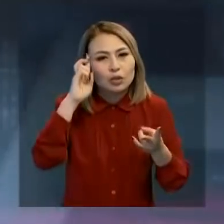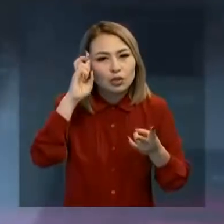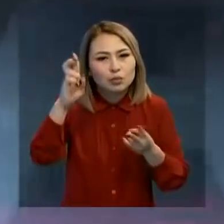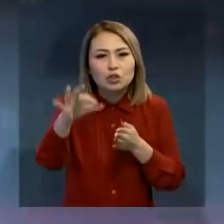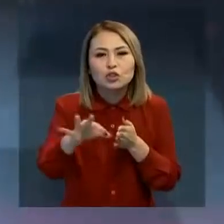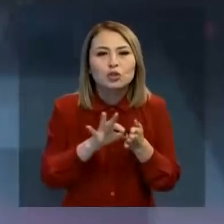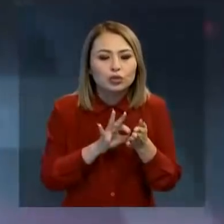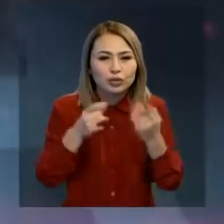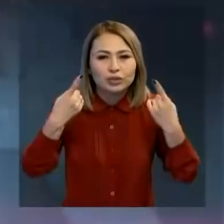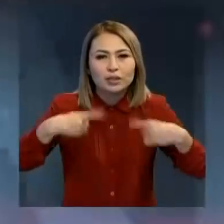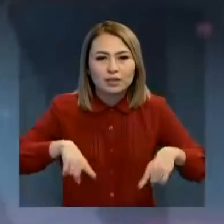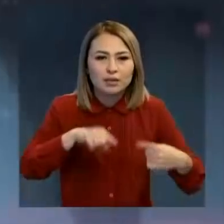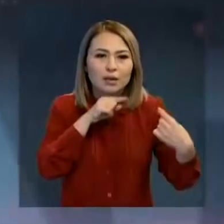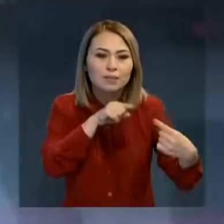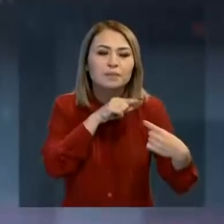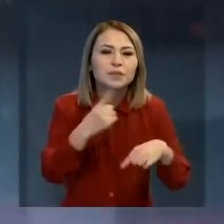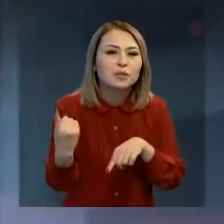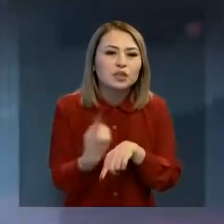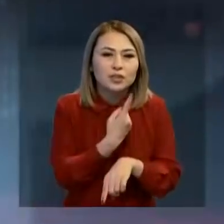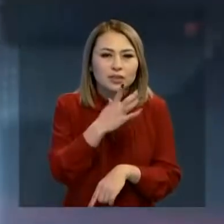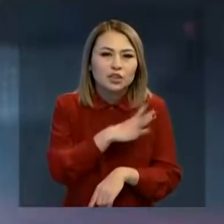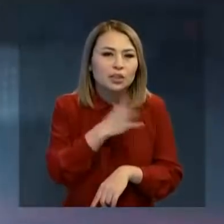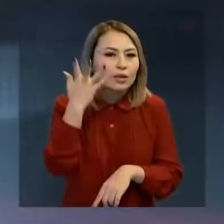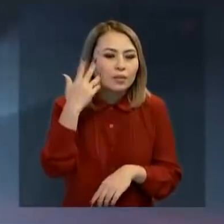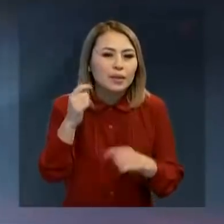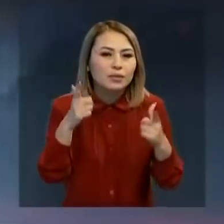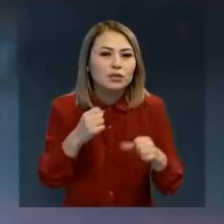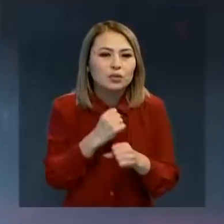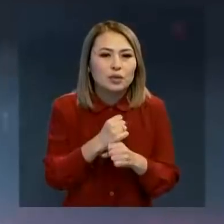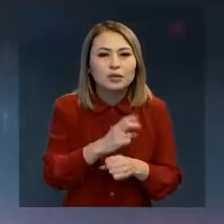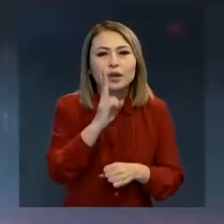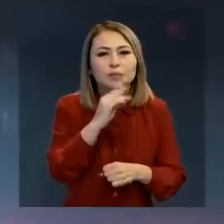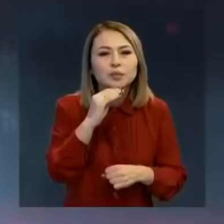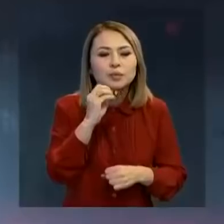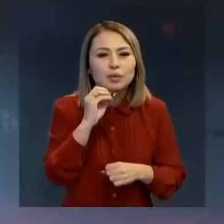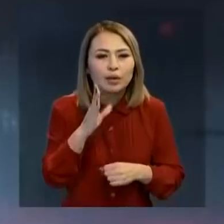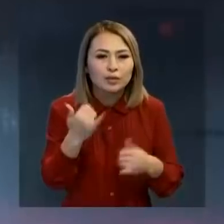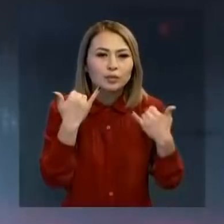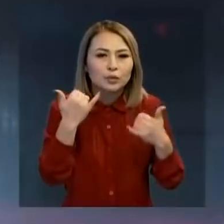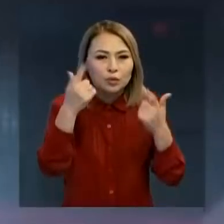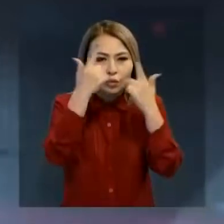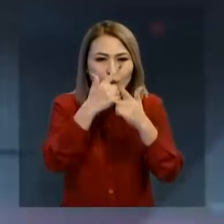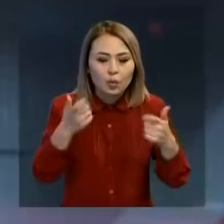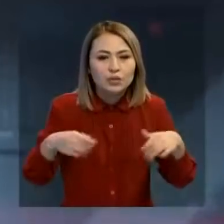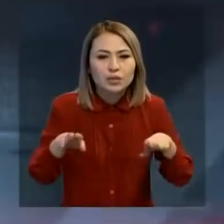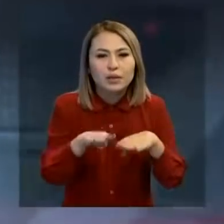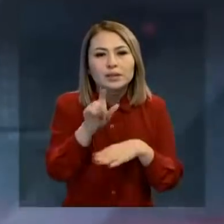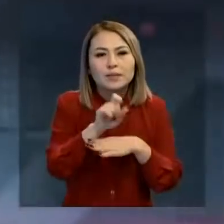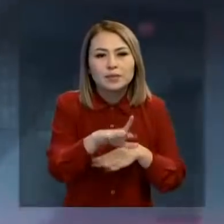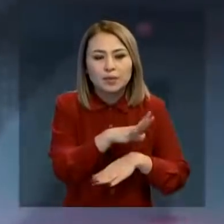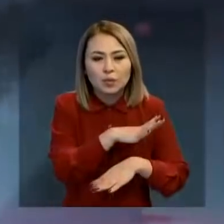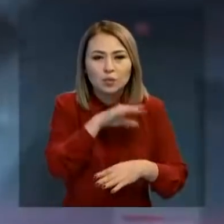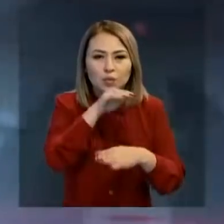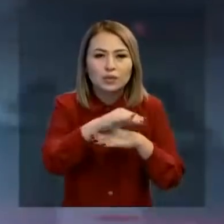керек. Үкімет шұғыл түрде дағдарысқа қарсы бірінші кезектегі шаралар пакетін ұсынуы тиіс. Қасым-Жомарт Тоқаев бүгінгі жолдауында